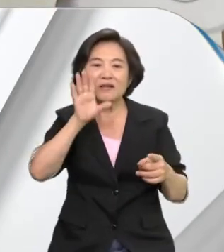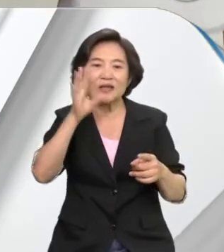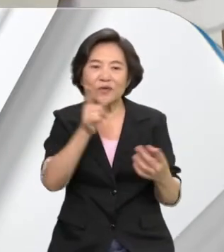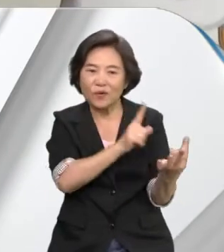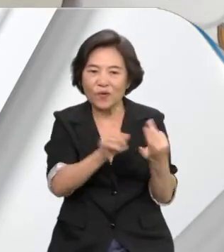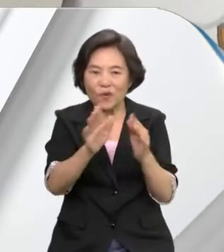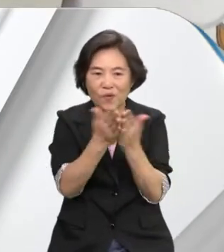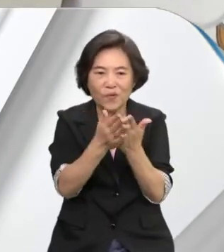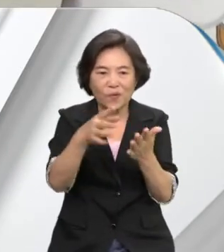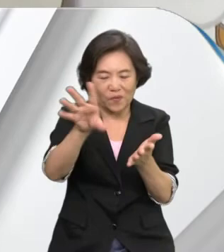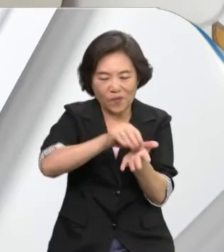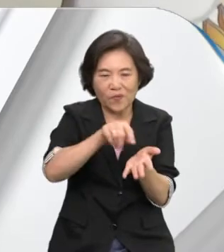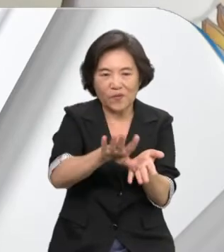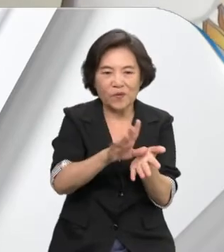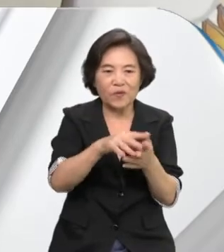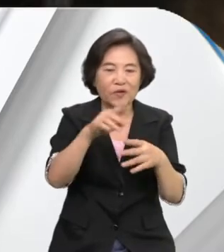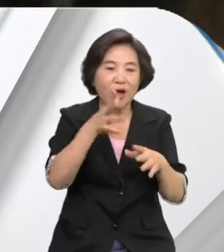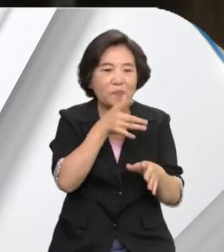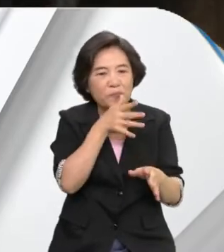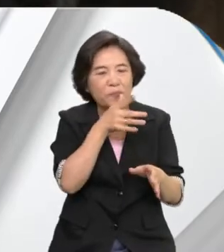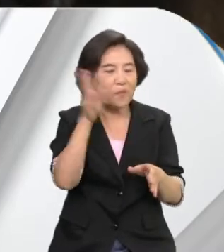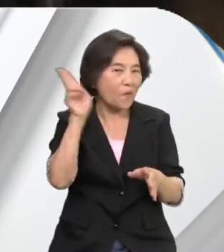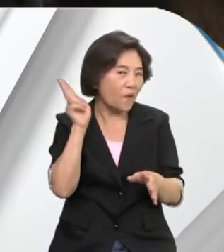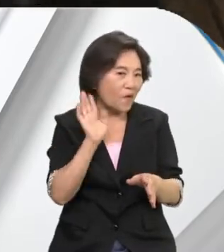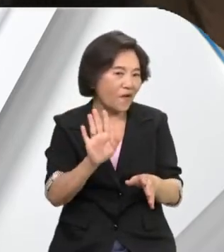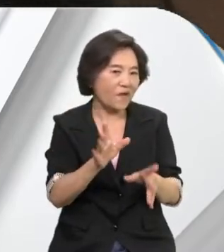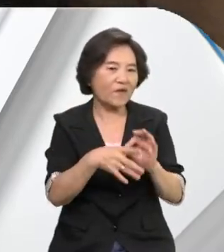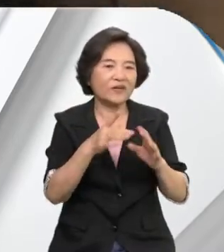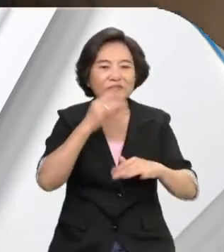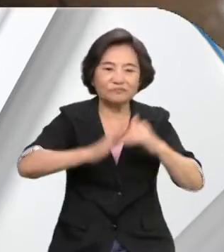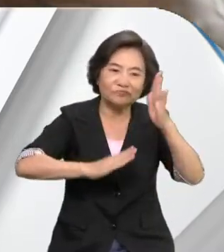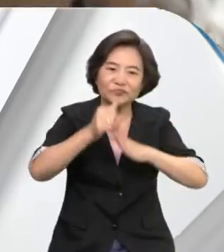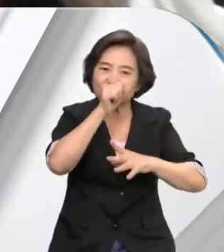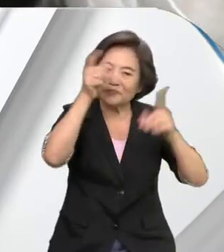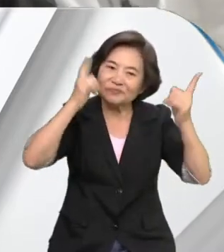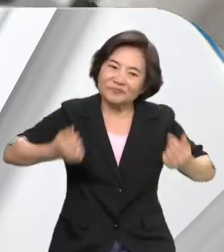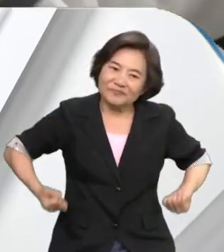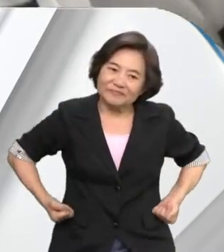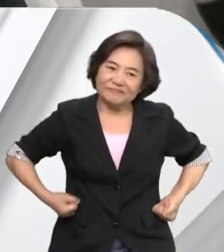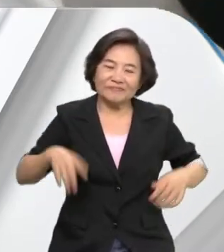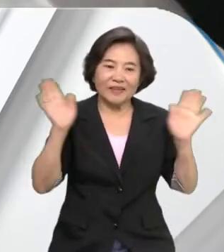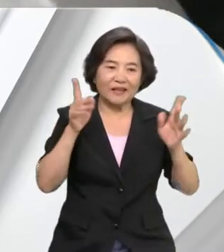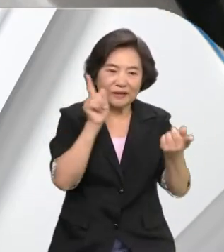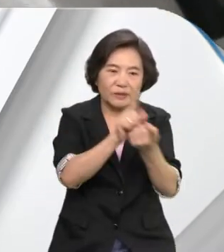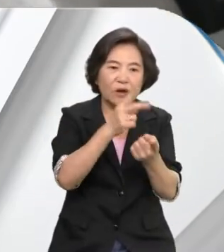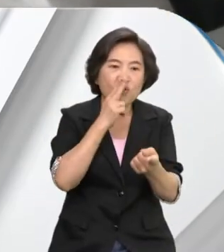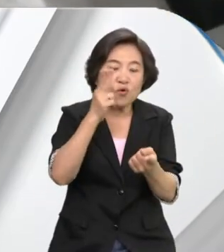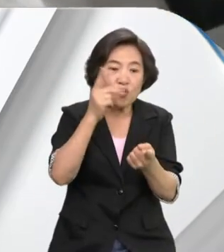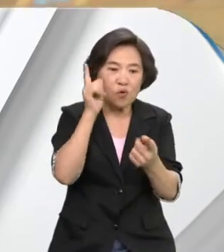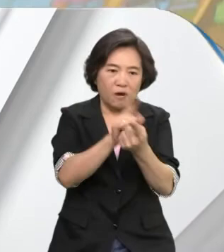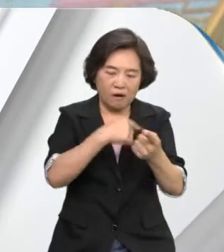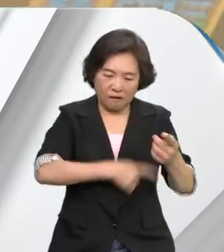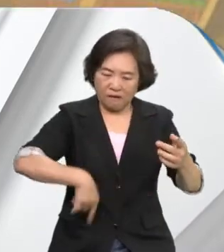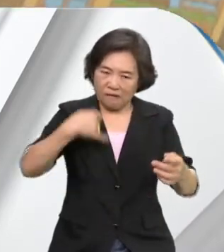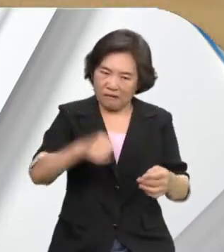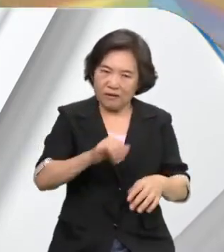到其中一年的邮箱电子书，用神奇的互通方式，本身人了解事件对人体的伤害，